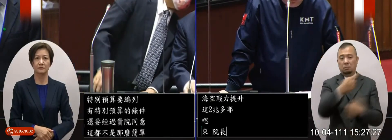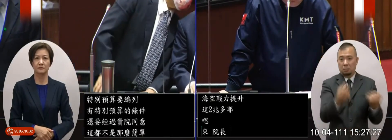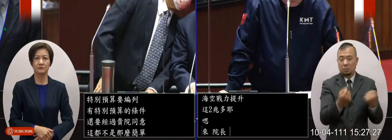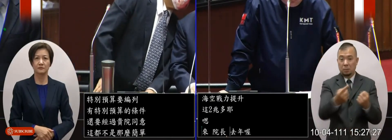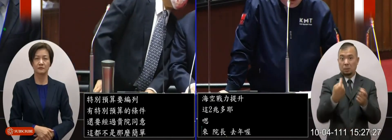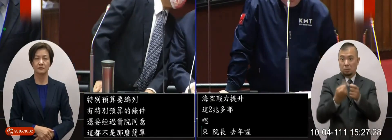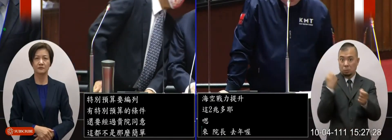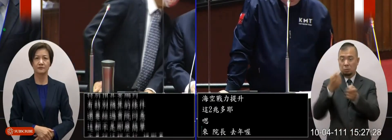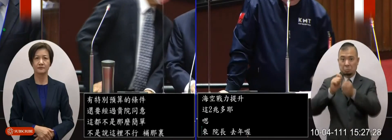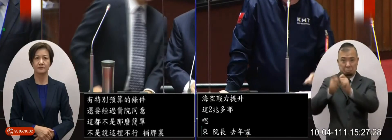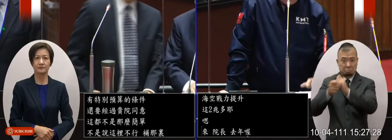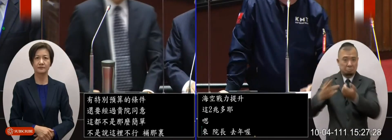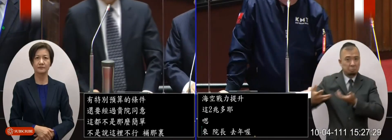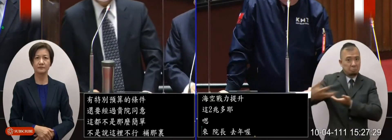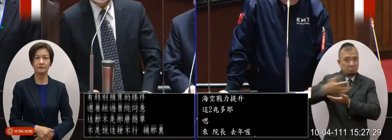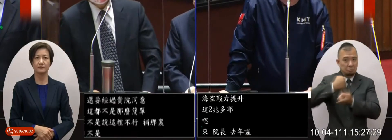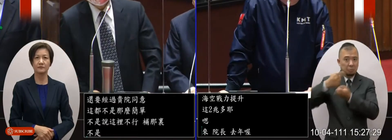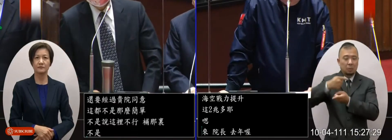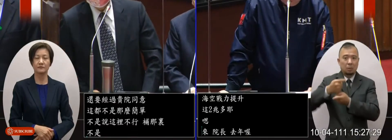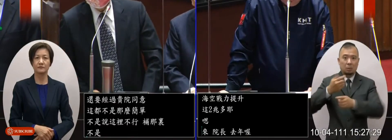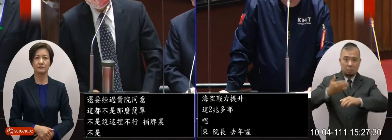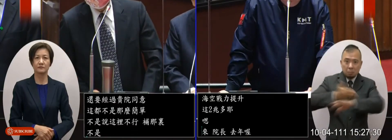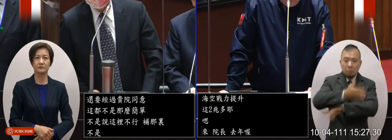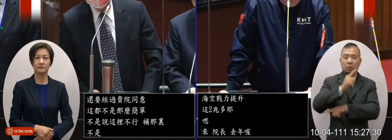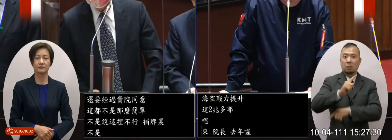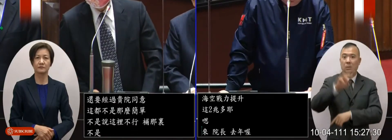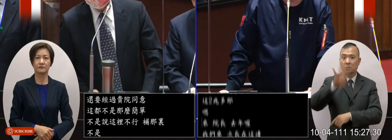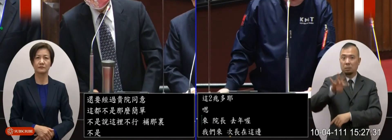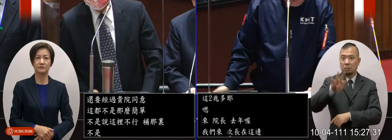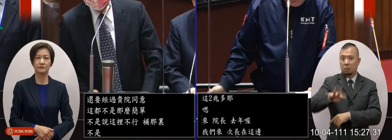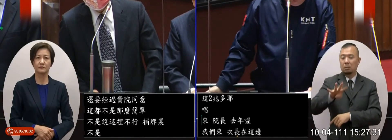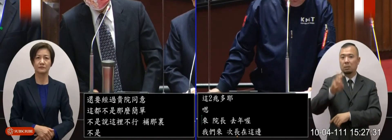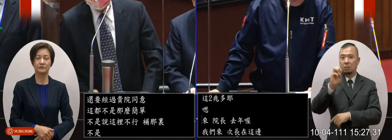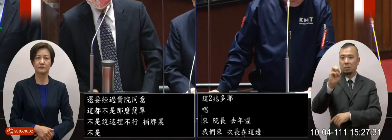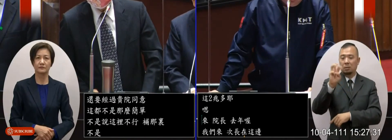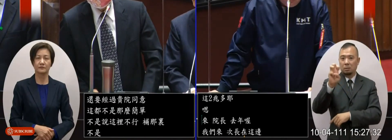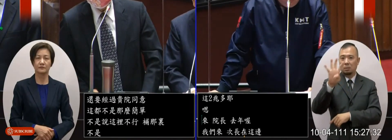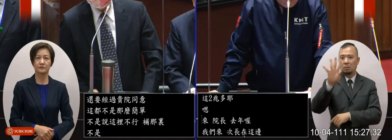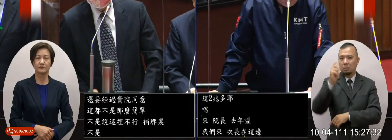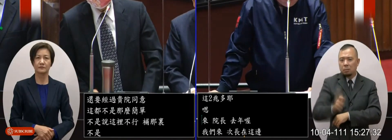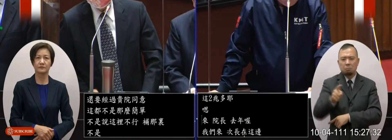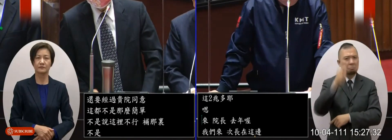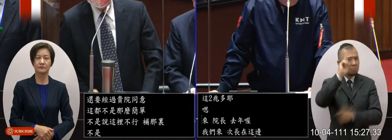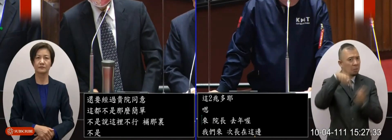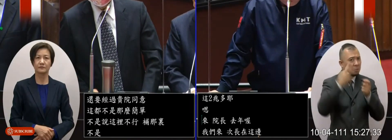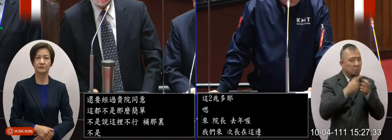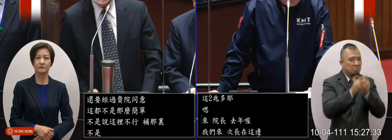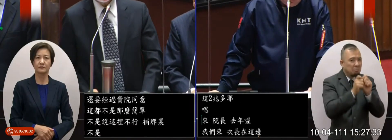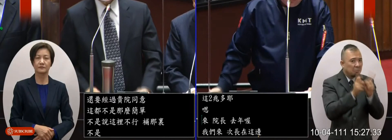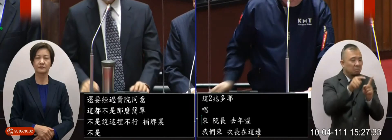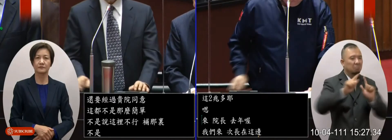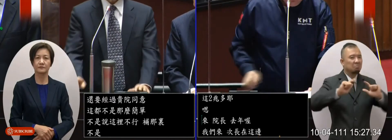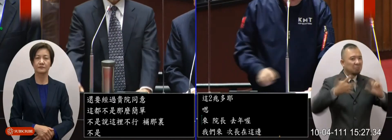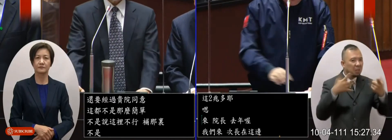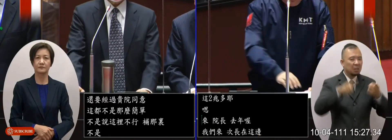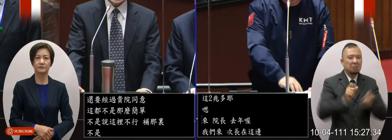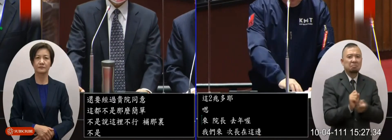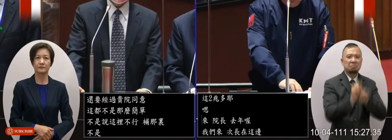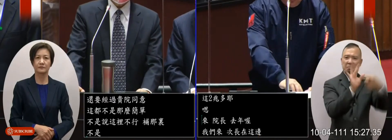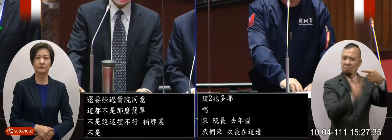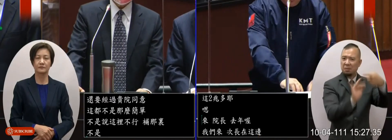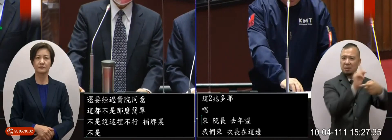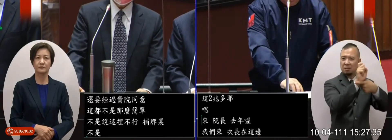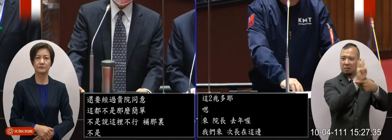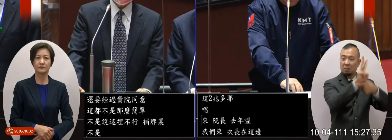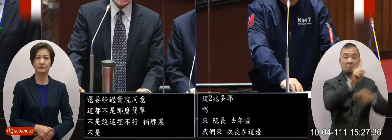收超收了4034亿。明年税入乐观的估列成长会13%，那